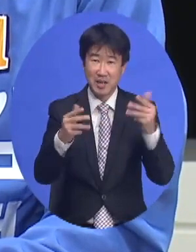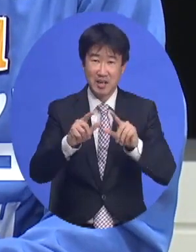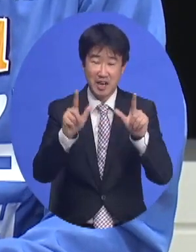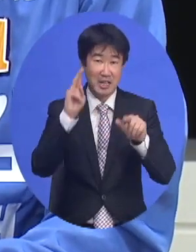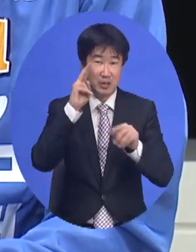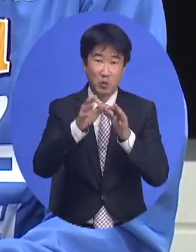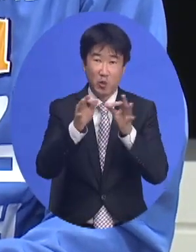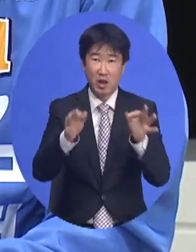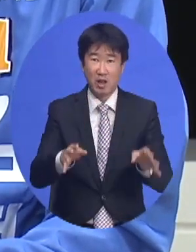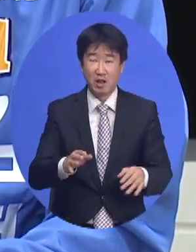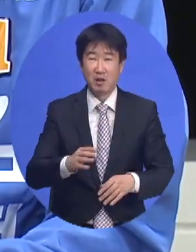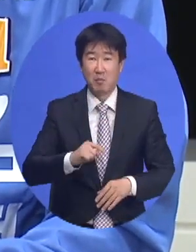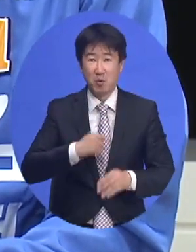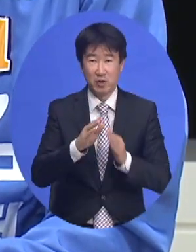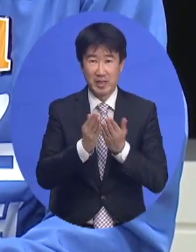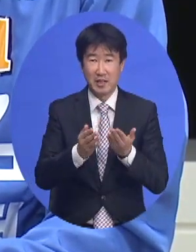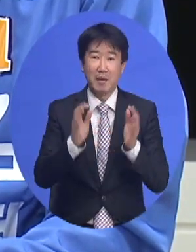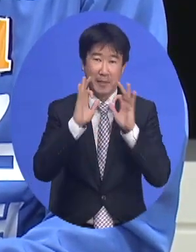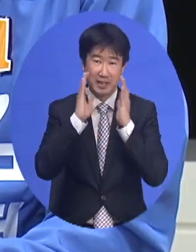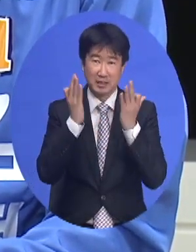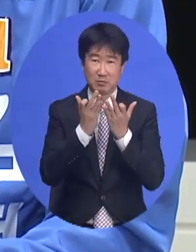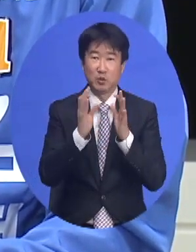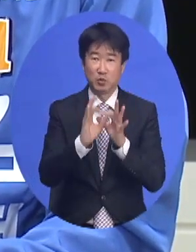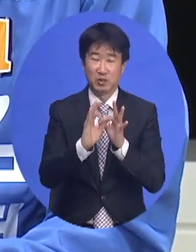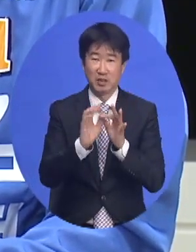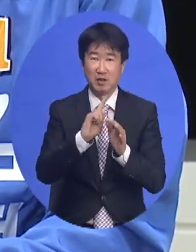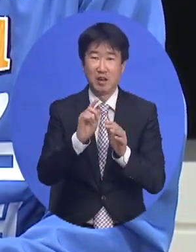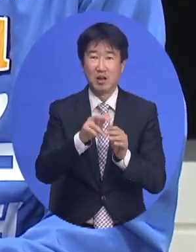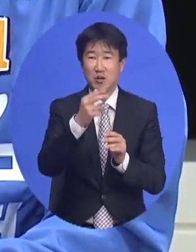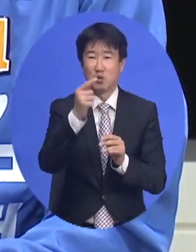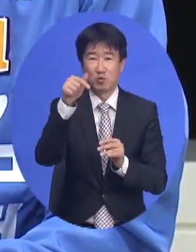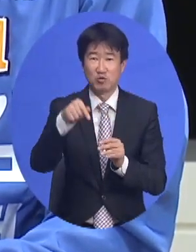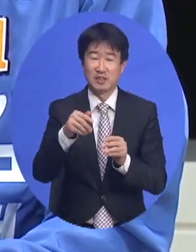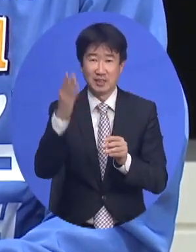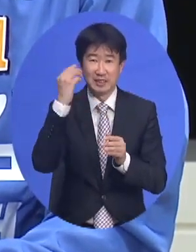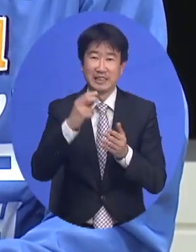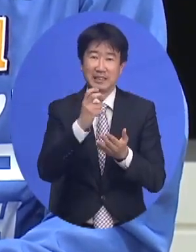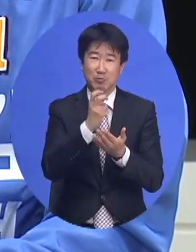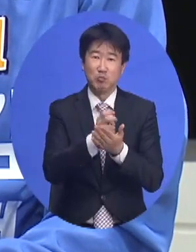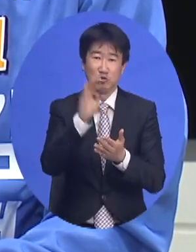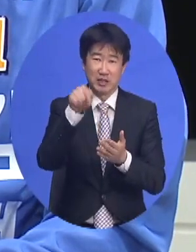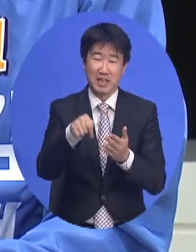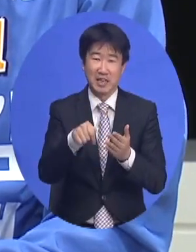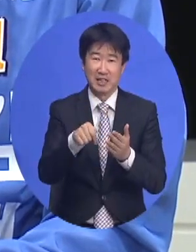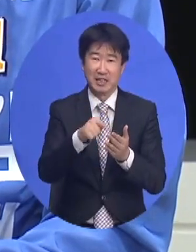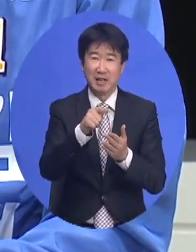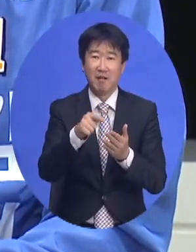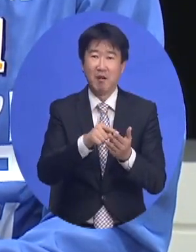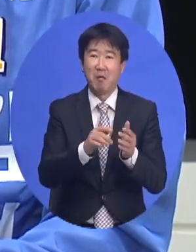동안 본인 이 페이스북을 통해서 조국 전 장관을 옹호하는 글을 올렸죠.